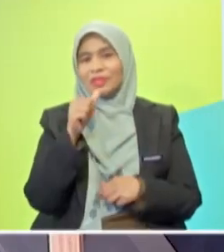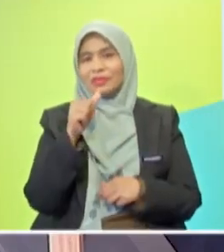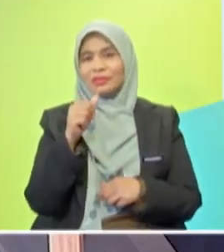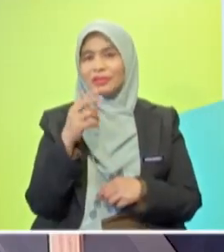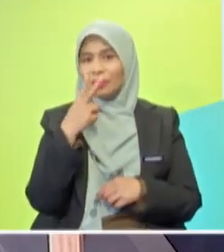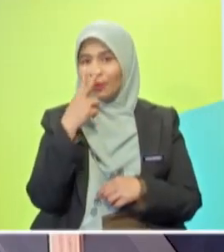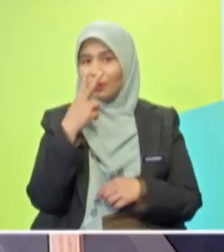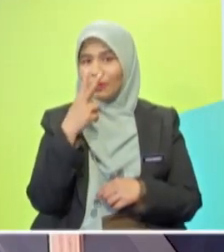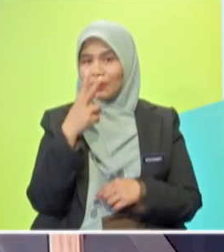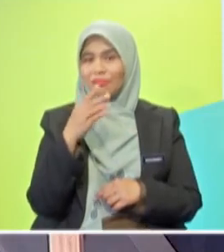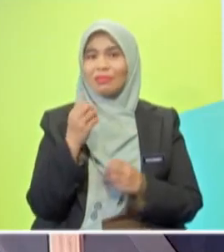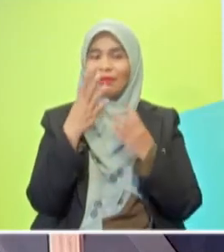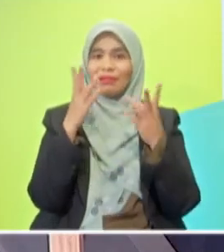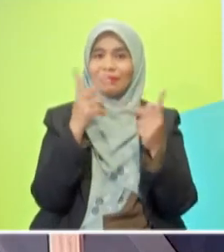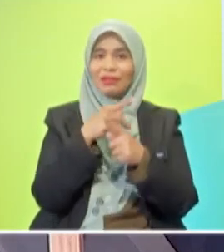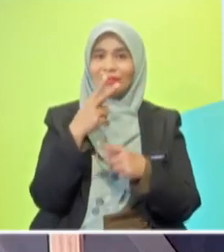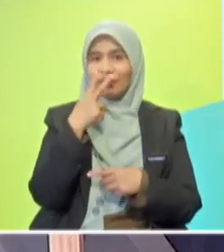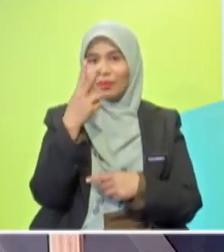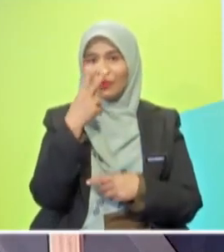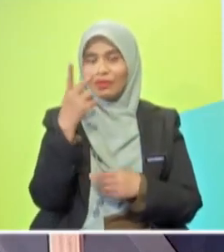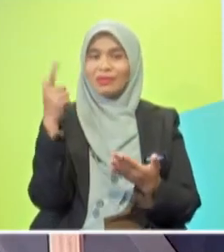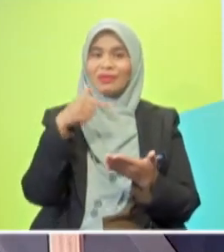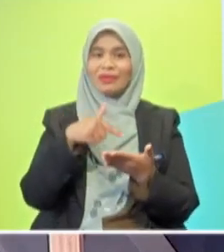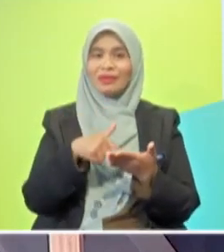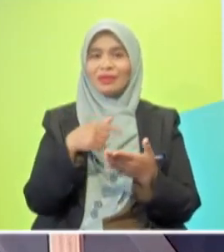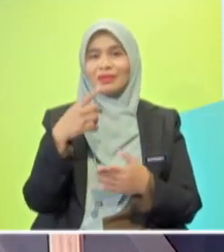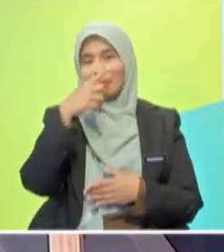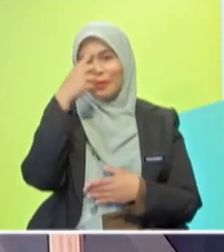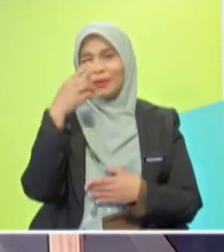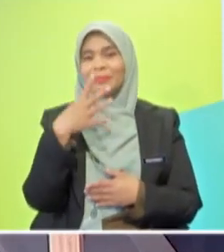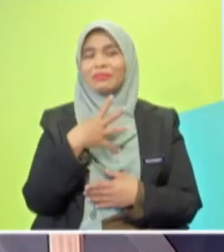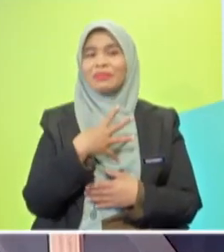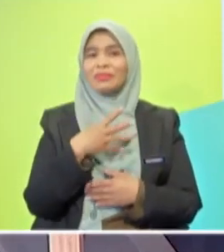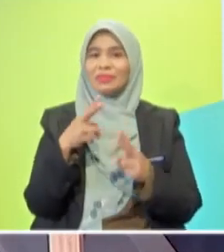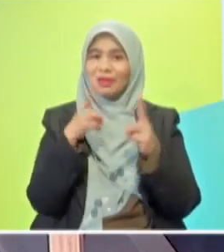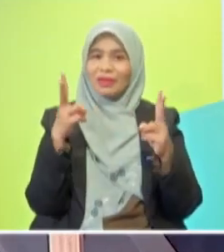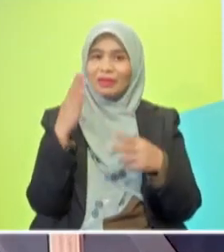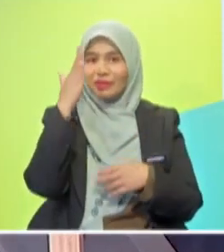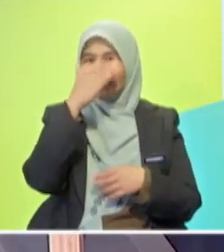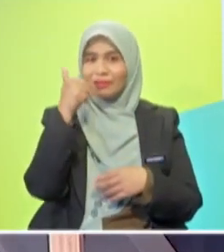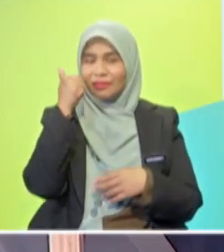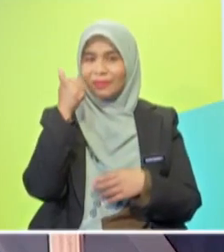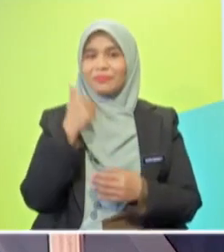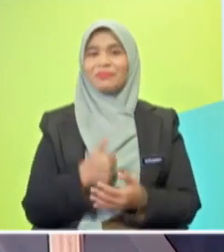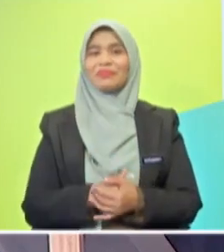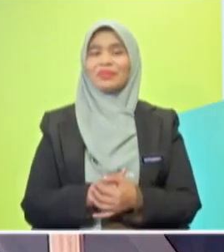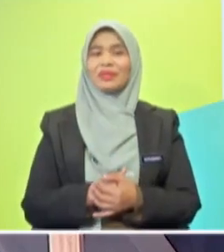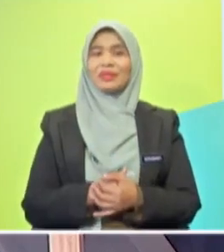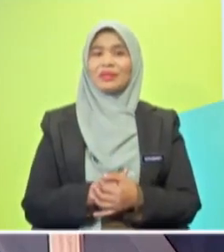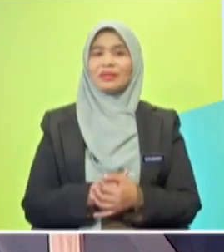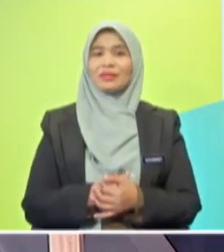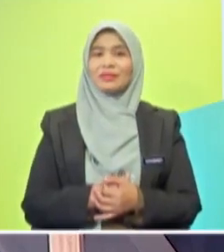dua tiga kali orang nak ulang tengok kan. Walaupun dia jauh dah nampak warna ni macam ni menutup aurat,